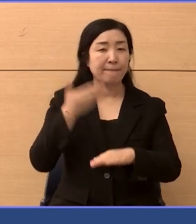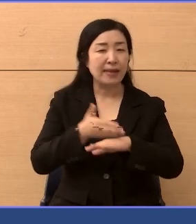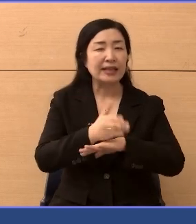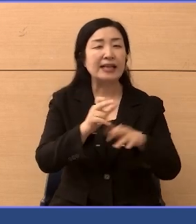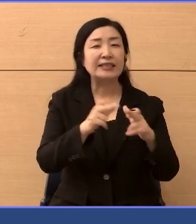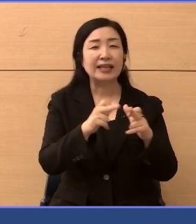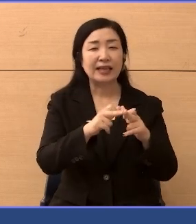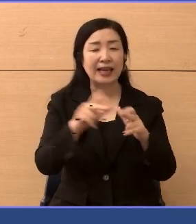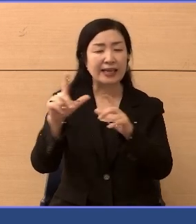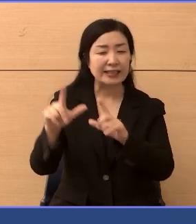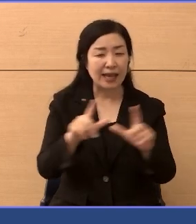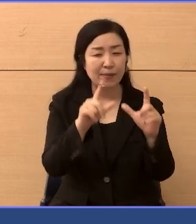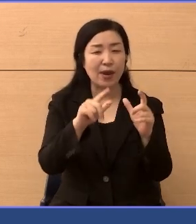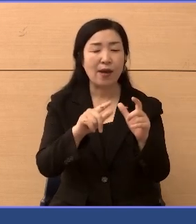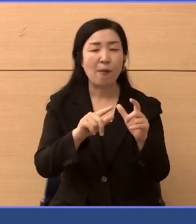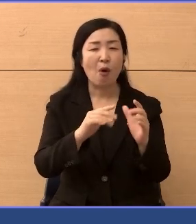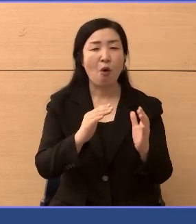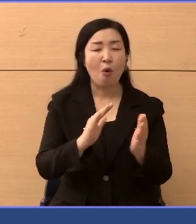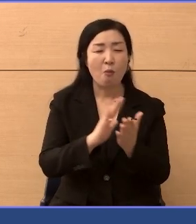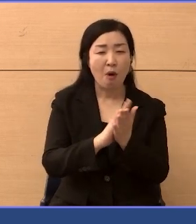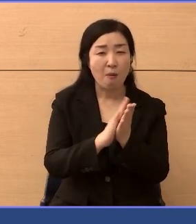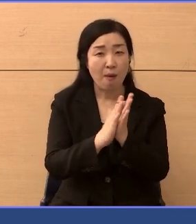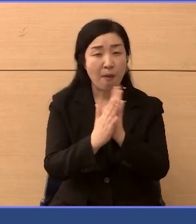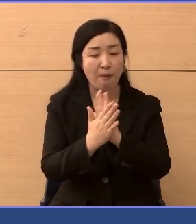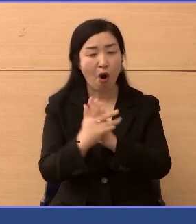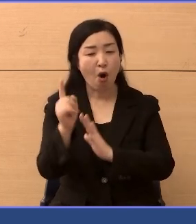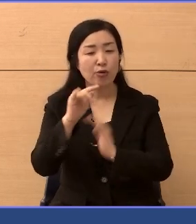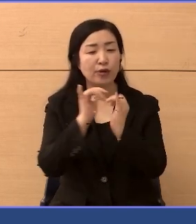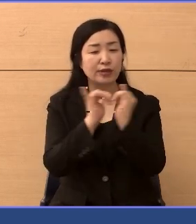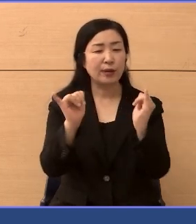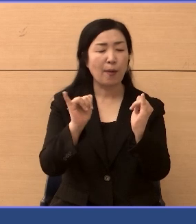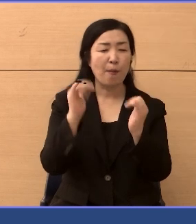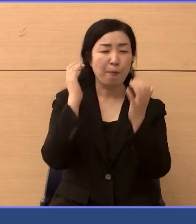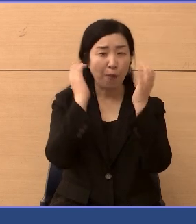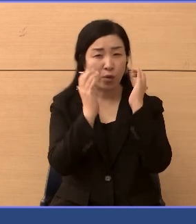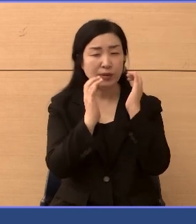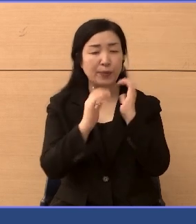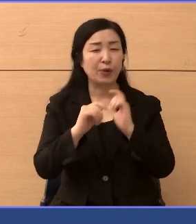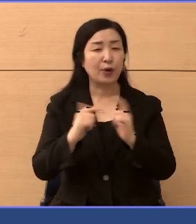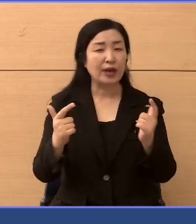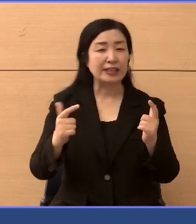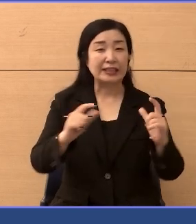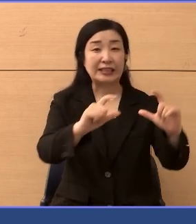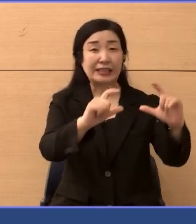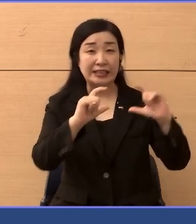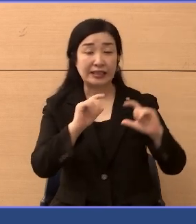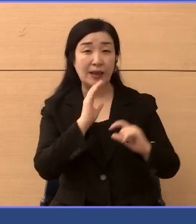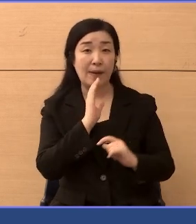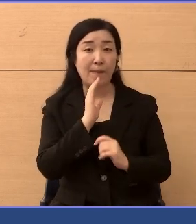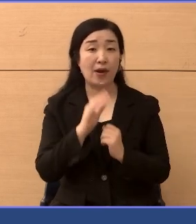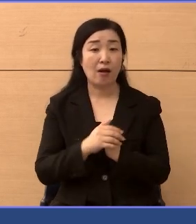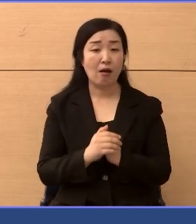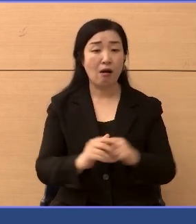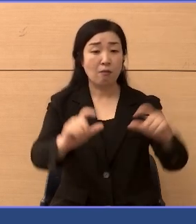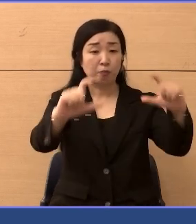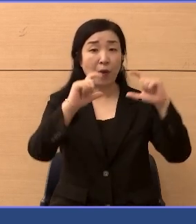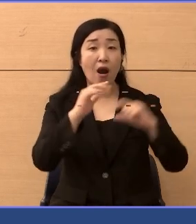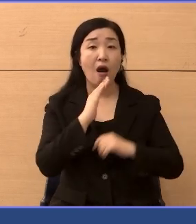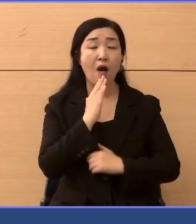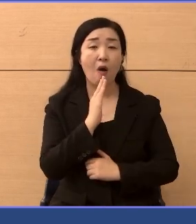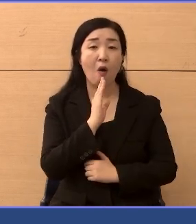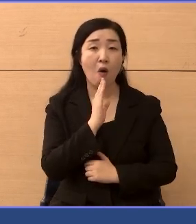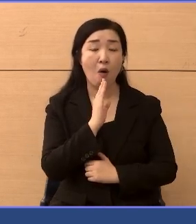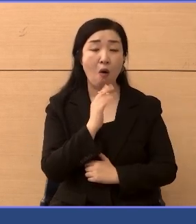있습니다. comprehensive 어떤 사람이든 diagnosis. 굉장히 Because without 정확하면서도 a 복잡한 어떤 diagnosis, 진단을, we're not 종합적인 진단을 able 받아야 to 됩니다. access 진단이 appropriate